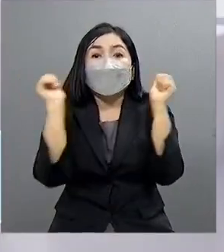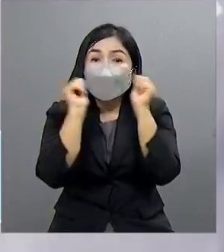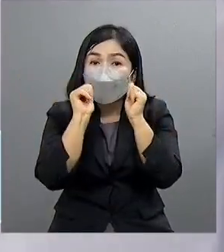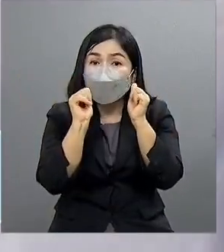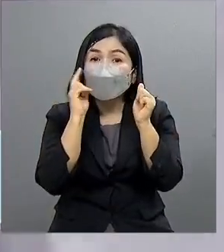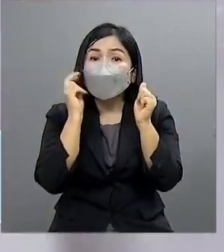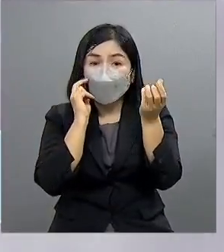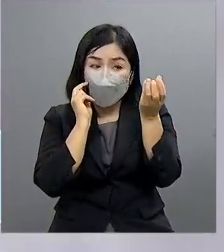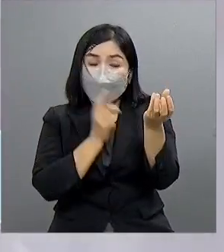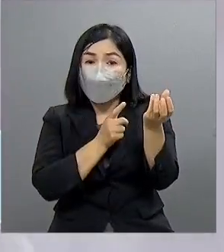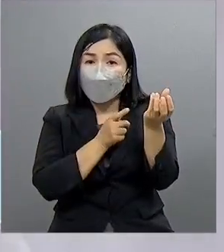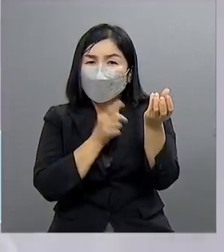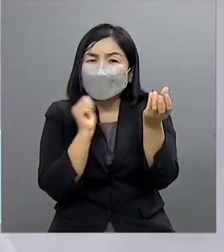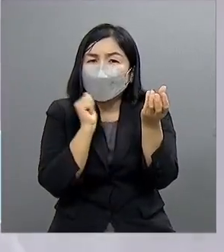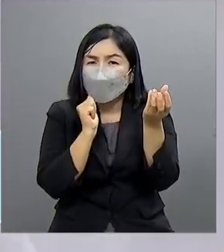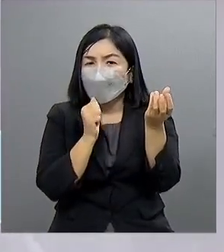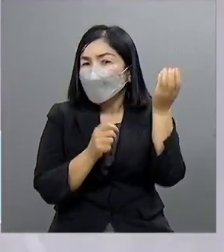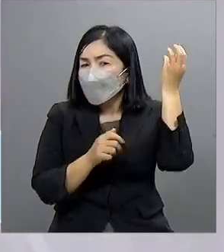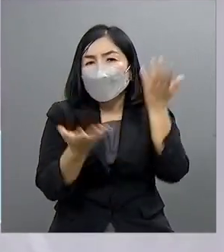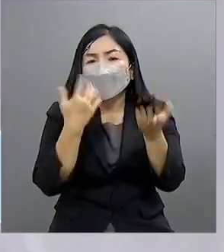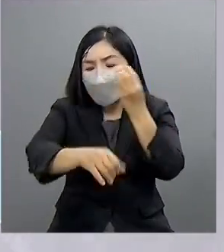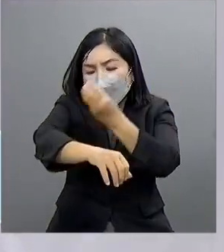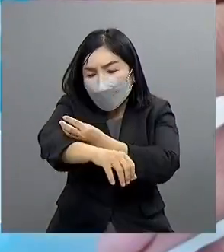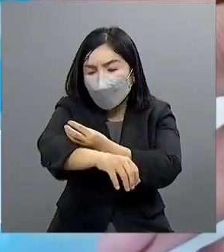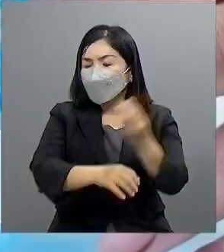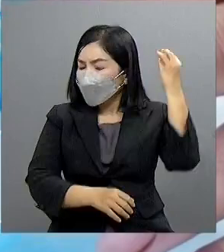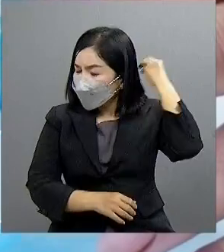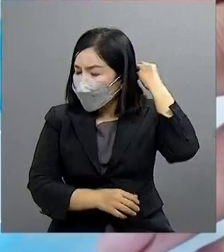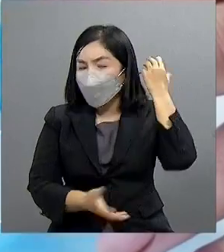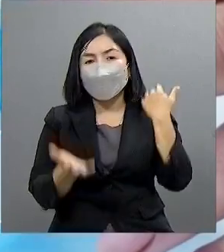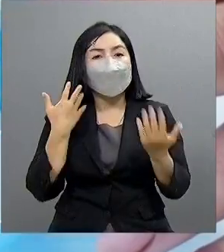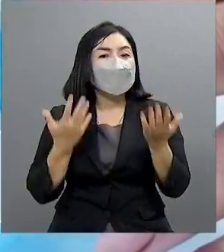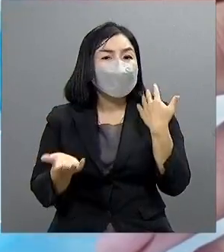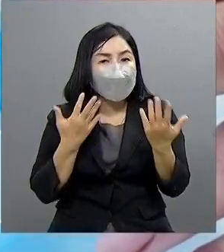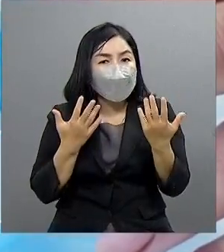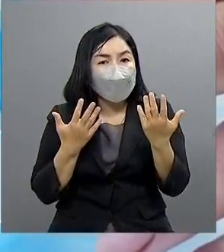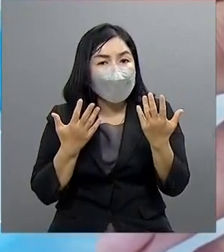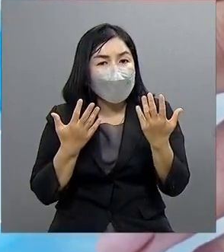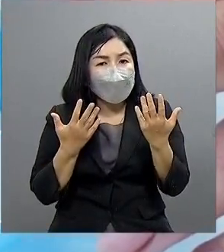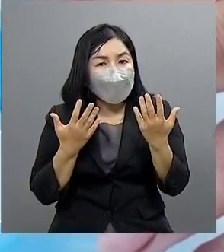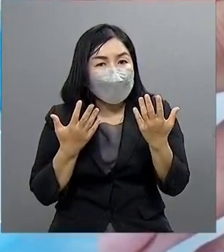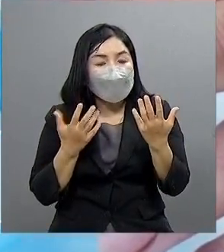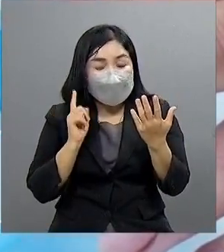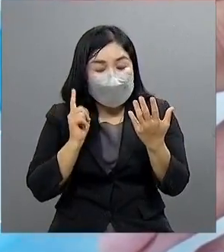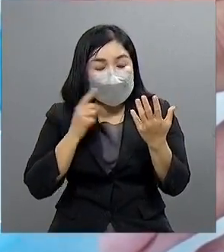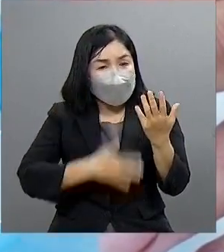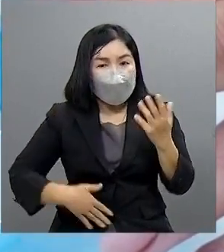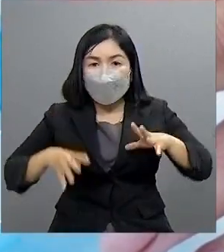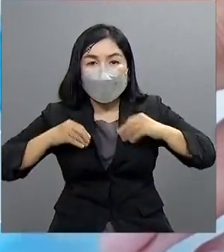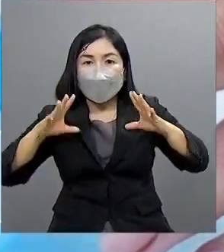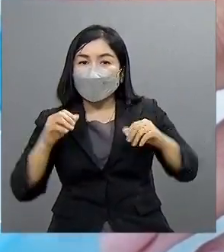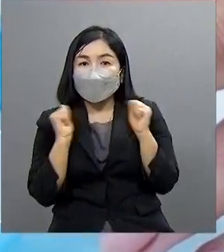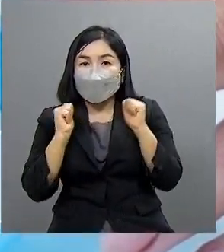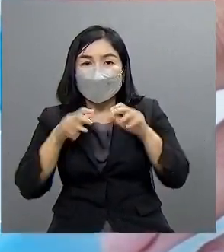ายไม่ว่าจะเป็นท้ายทอยหรือตำแหน่งใดๆก็ตามของร่างกายเนี่ยคือเริ่มแรกครับร่างกายมันจะต่อต้านความเย็นร่างกายมันจะ